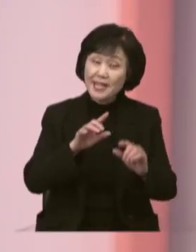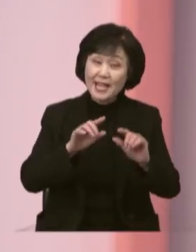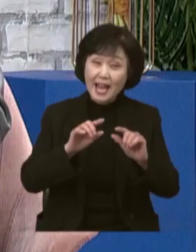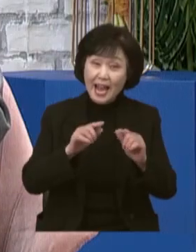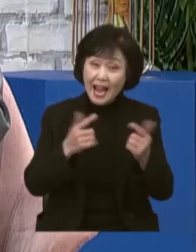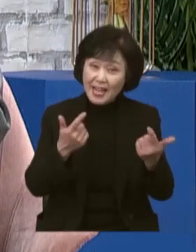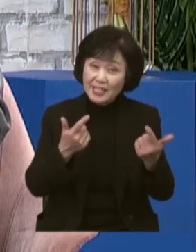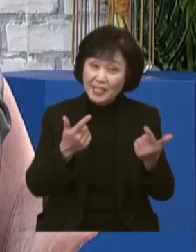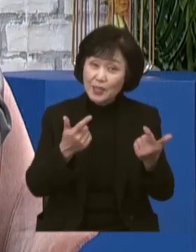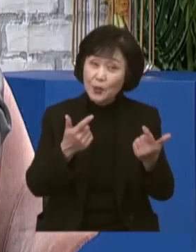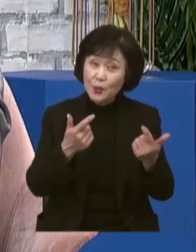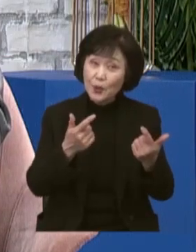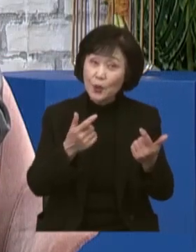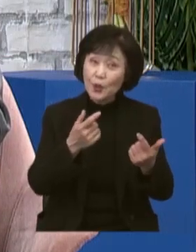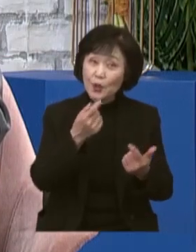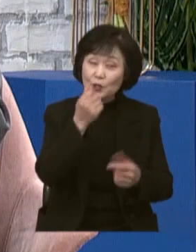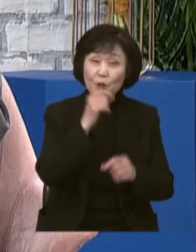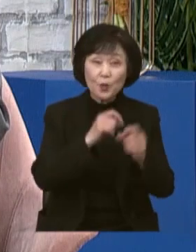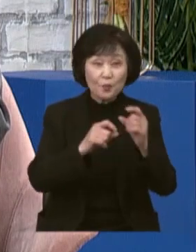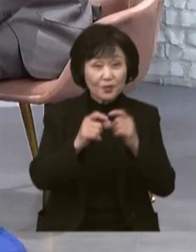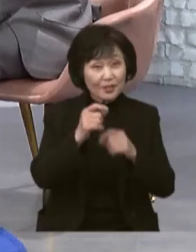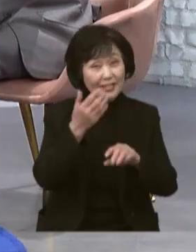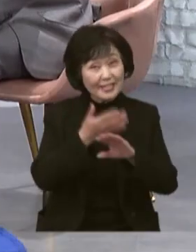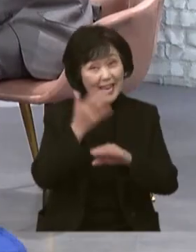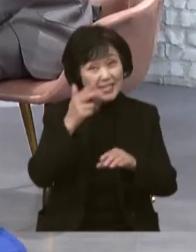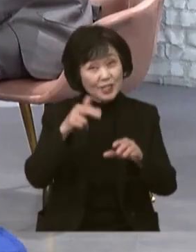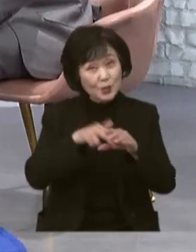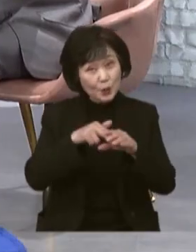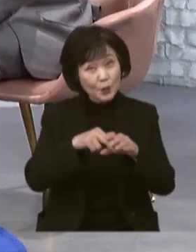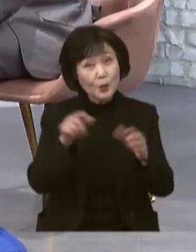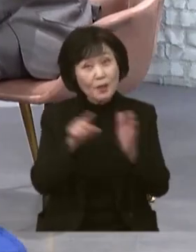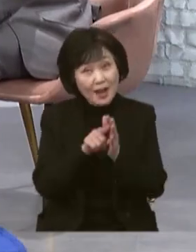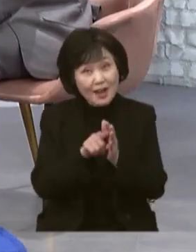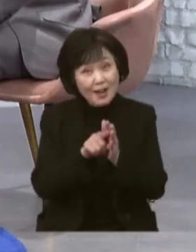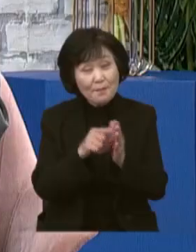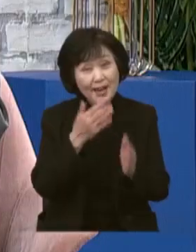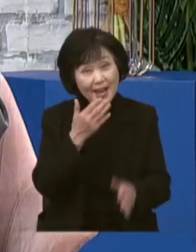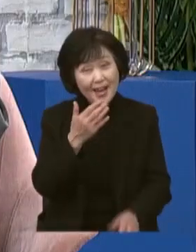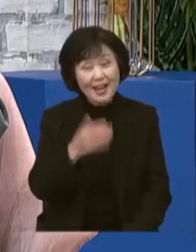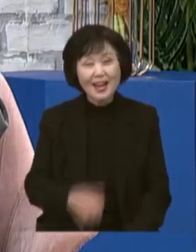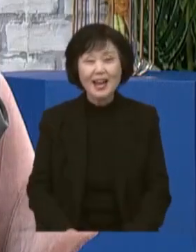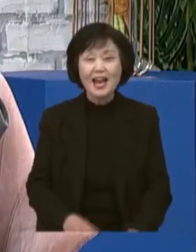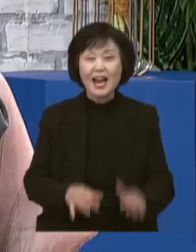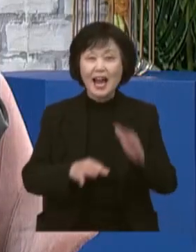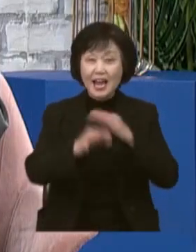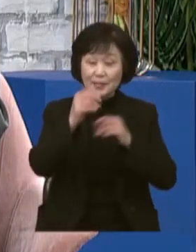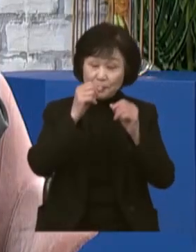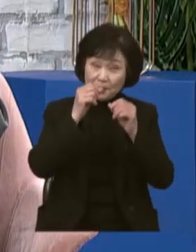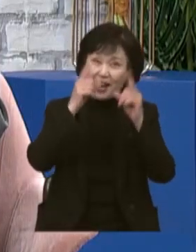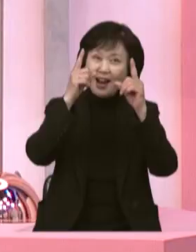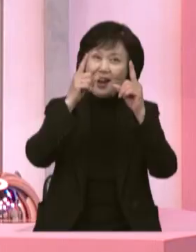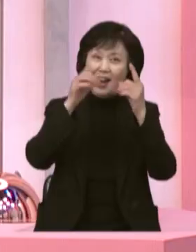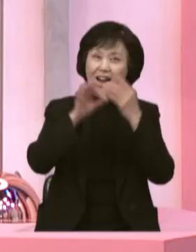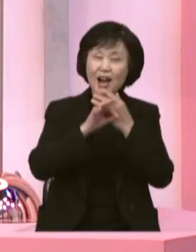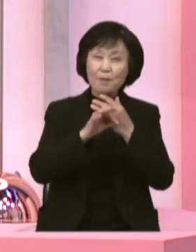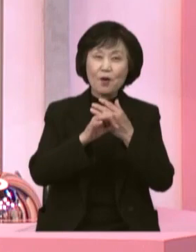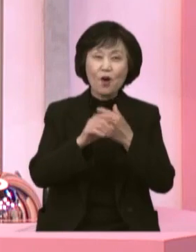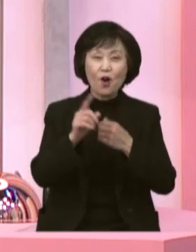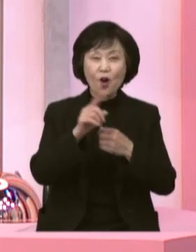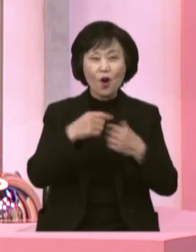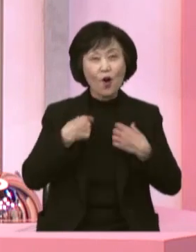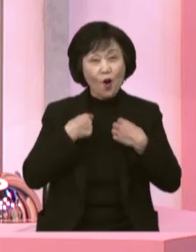뜨면 담당 점쟁이가 있었다고요? 그러지. 그 정도요? 그럼. 아. 일어나셨어요? 딱 일어나.